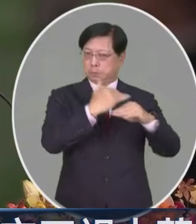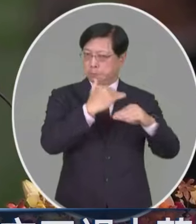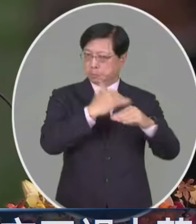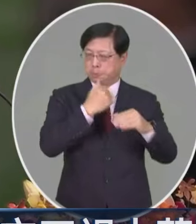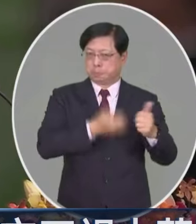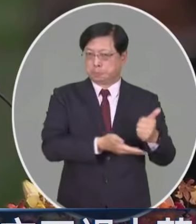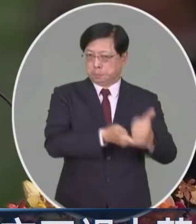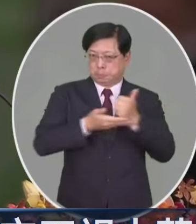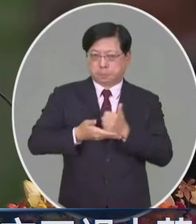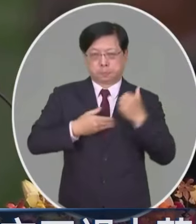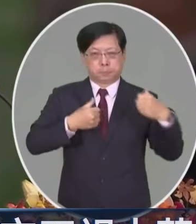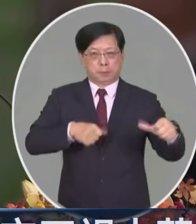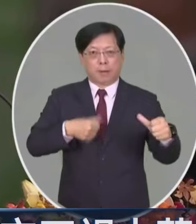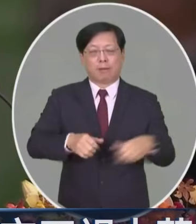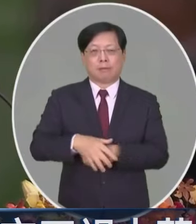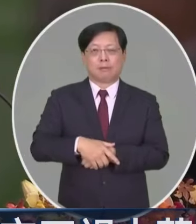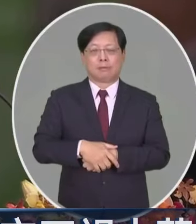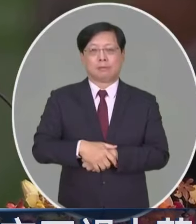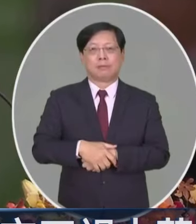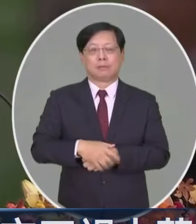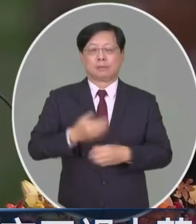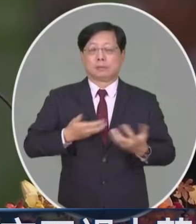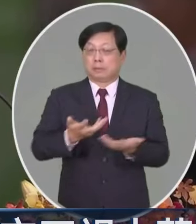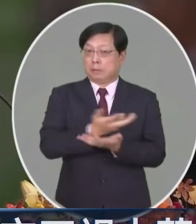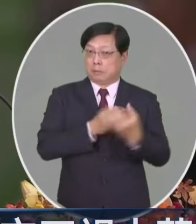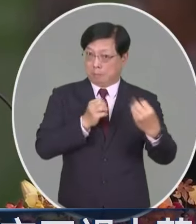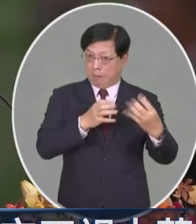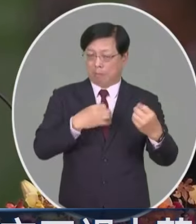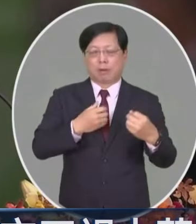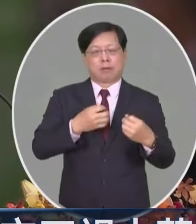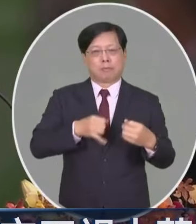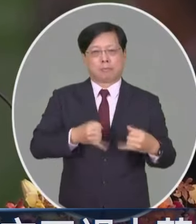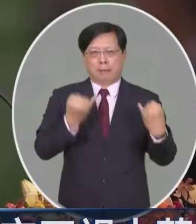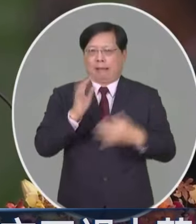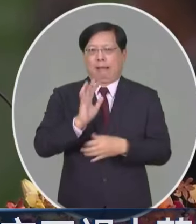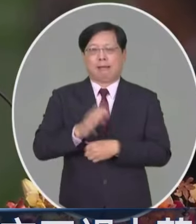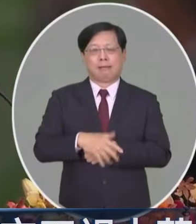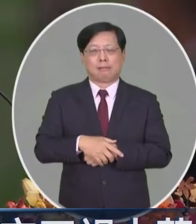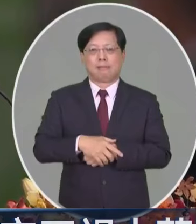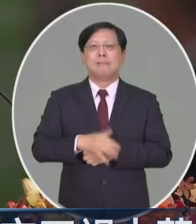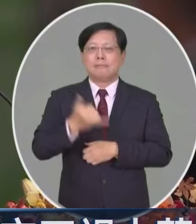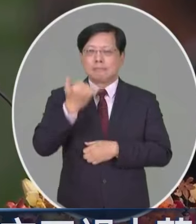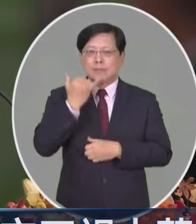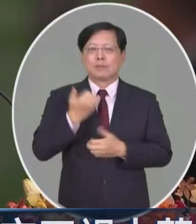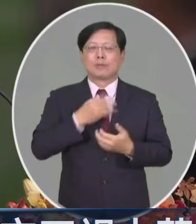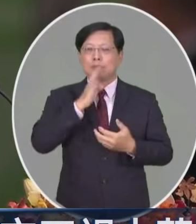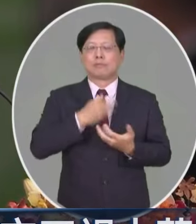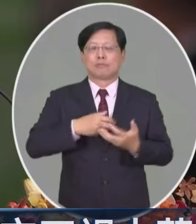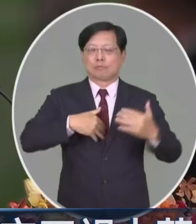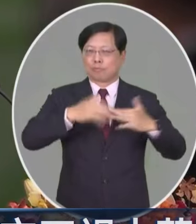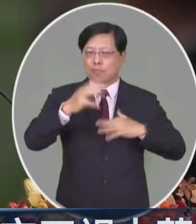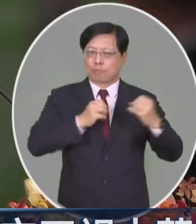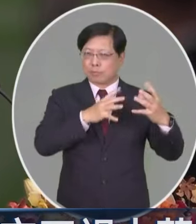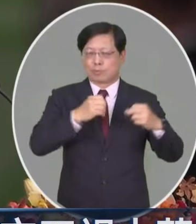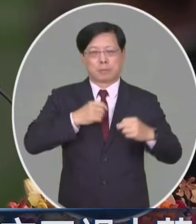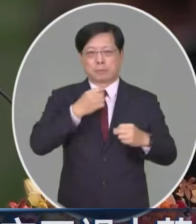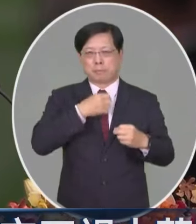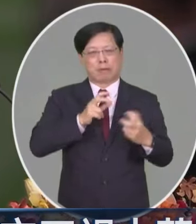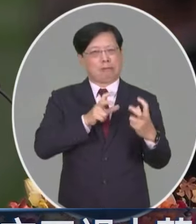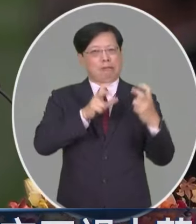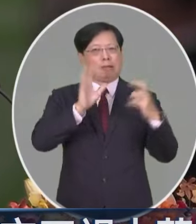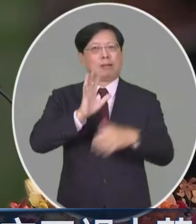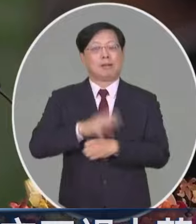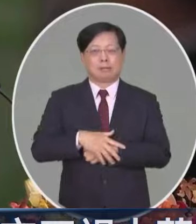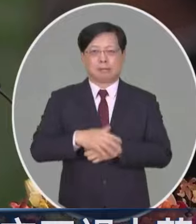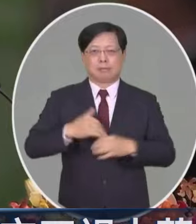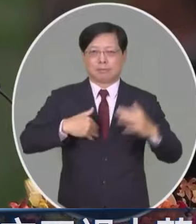严的原则下，以对话取代对抗，交流取代围堵，进